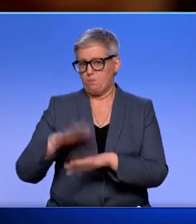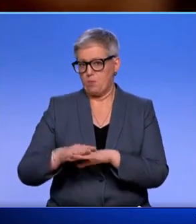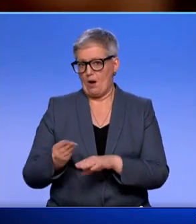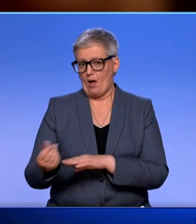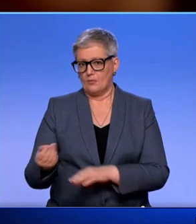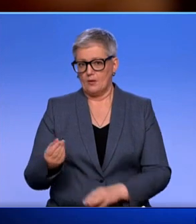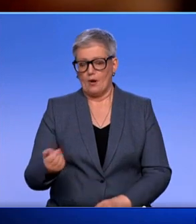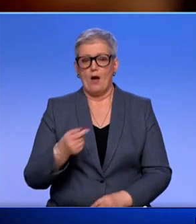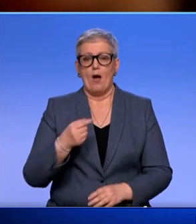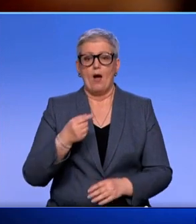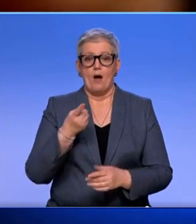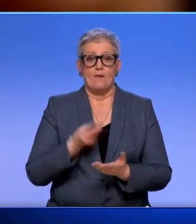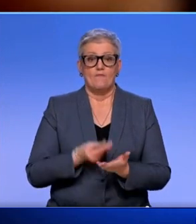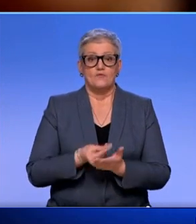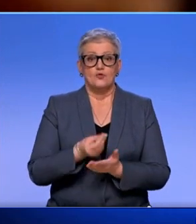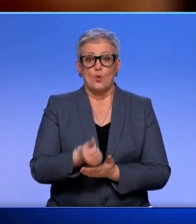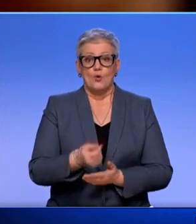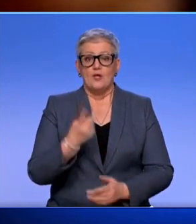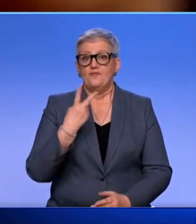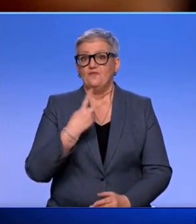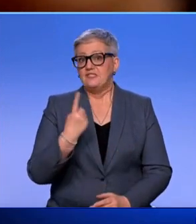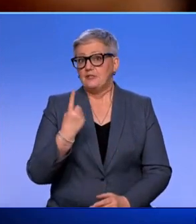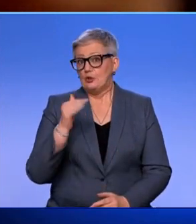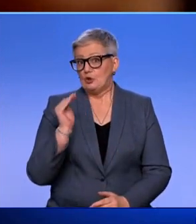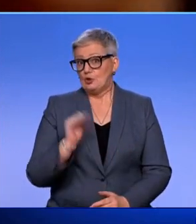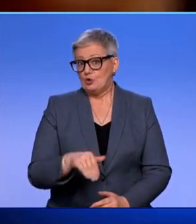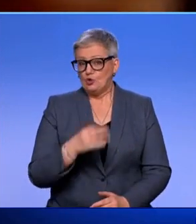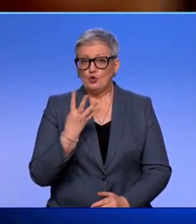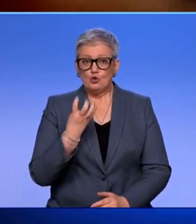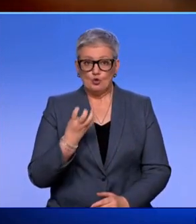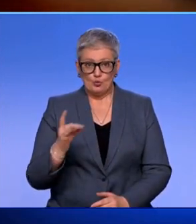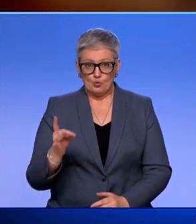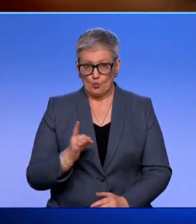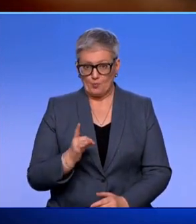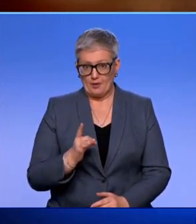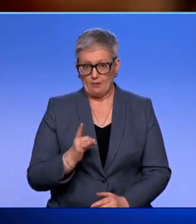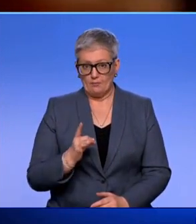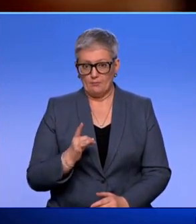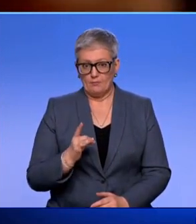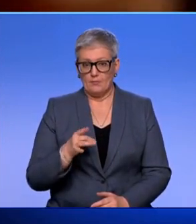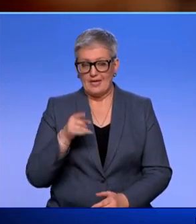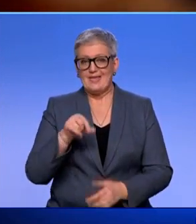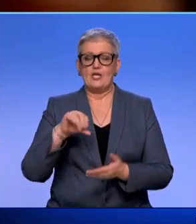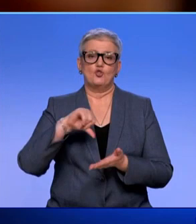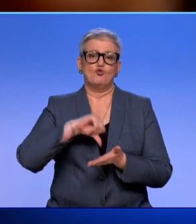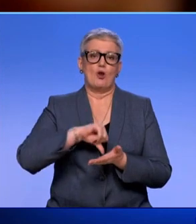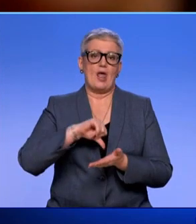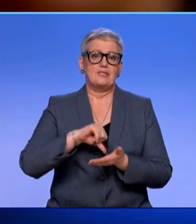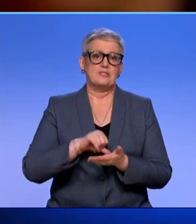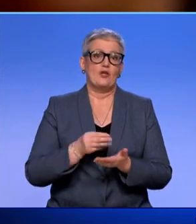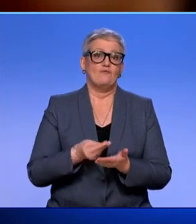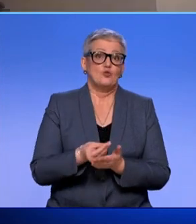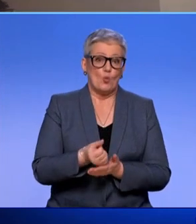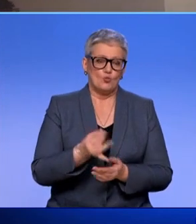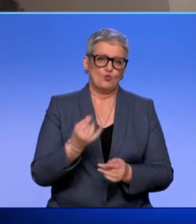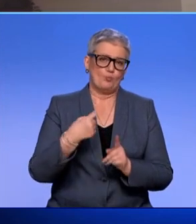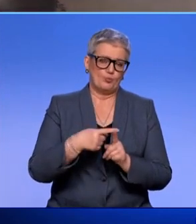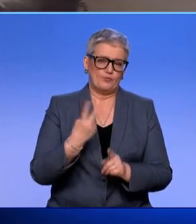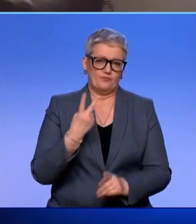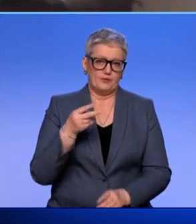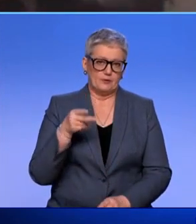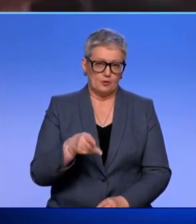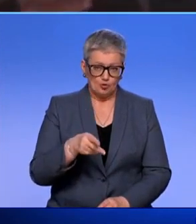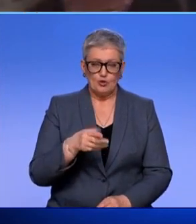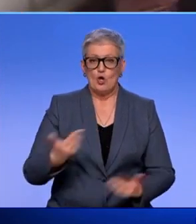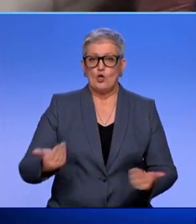взнос составляет у меня 21 400 рублей. И членский взнос 2000.